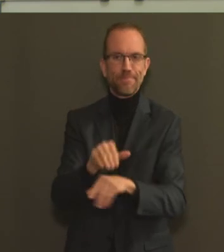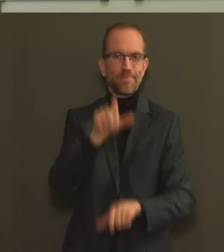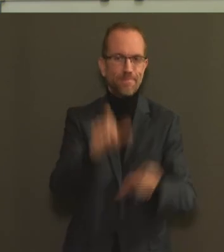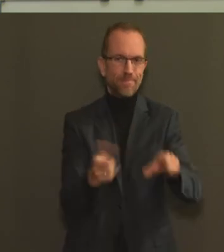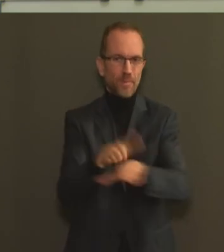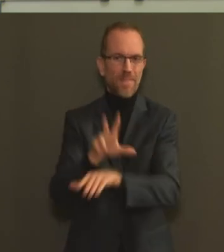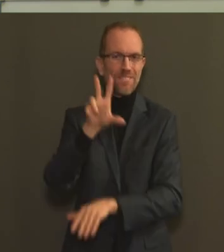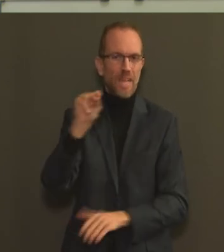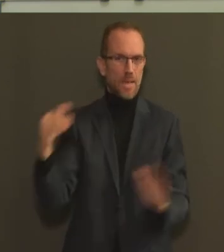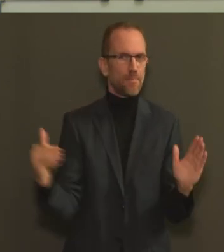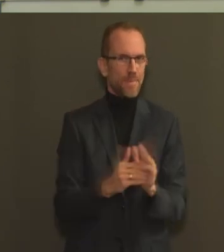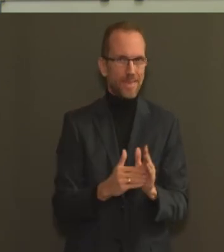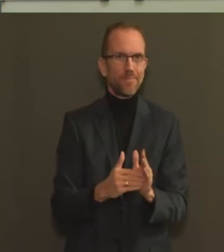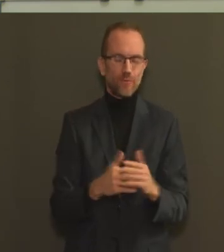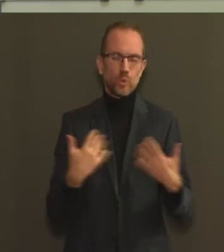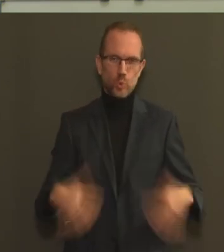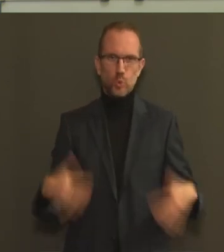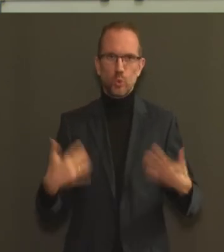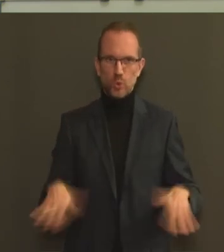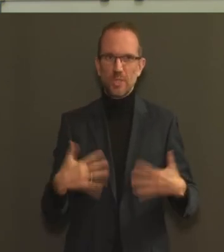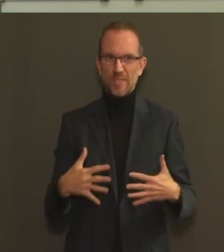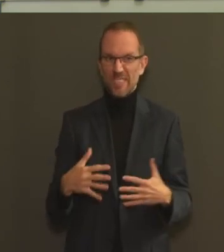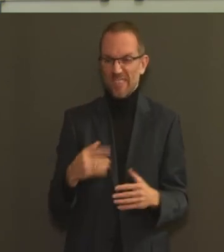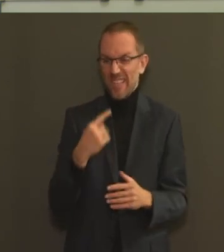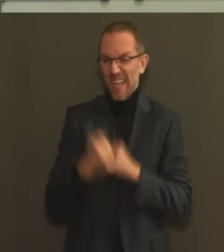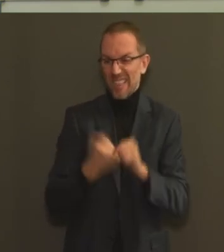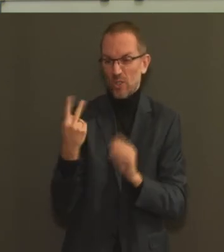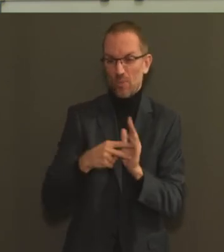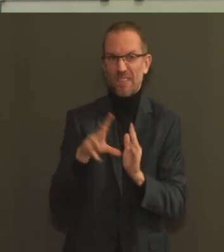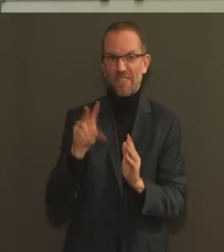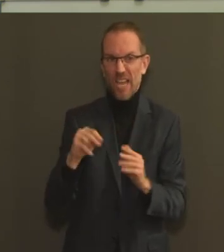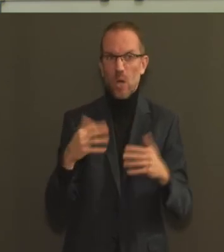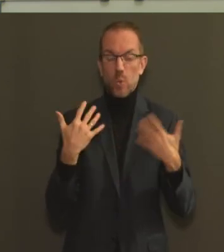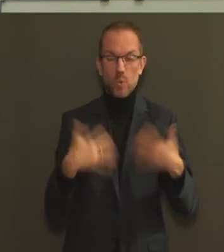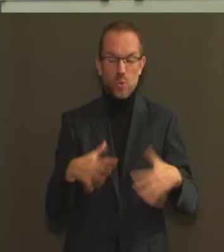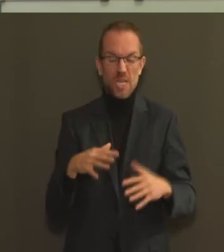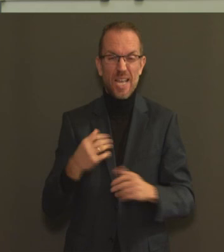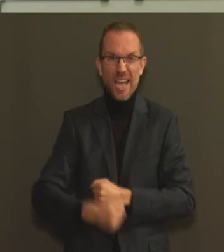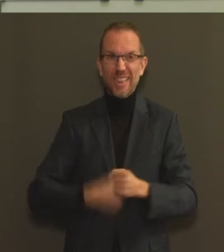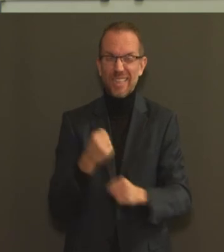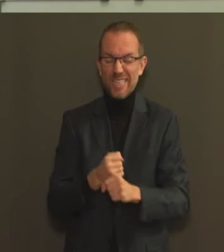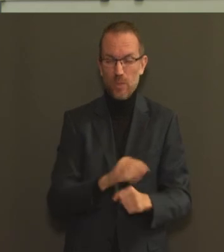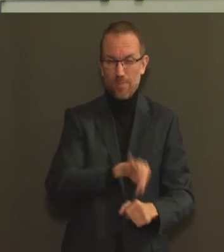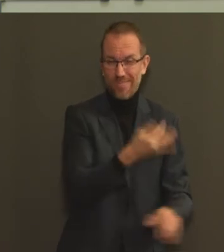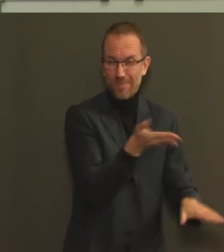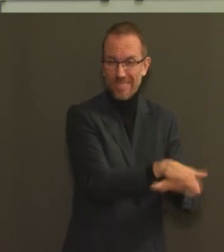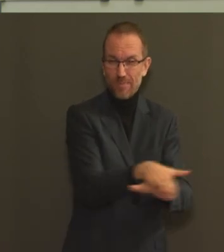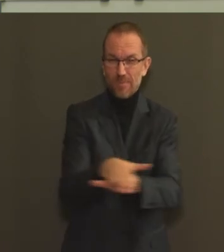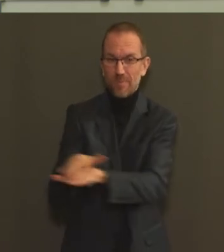que 2020 sera marqué par la mortalité la plus importante que la Belgique ait connue depuis la